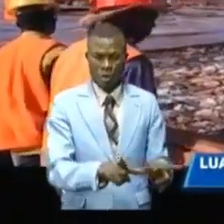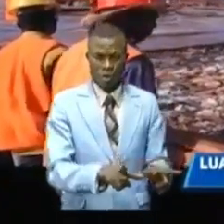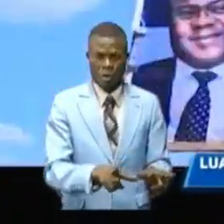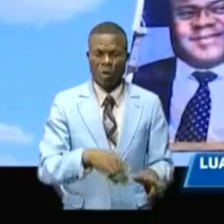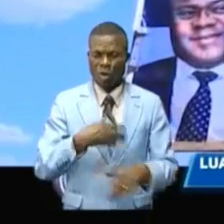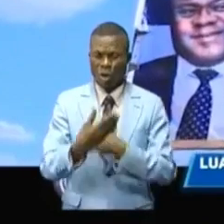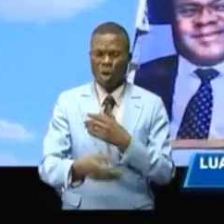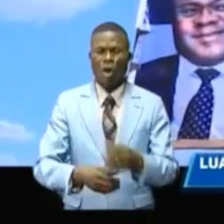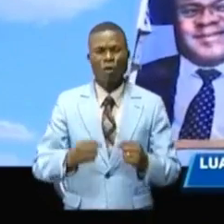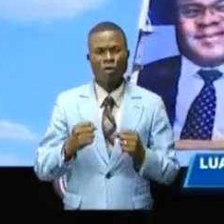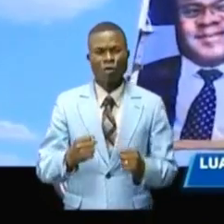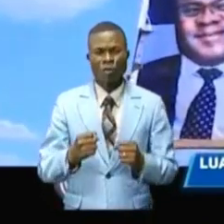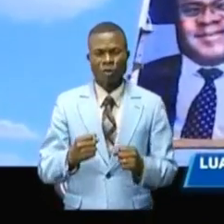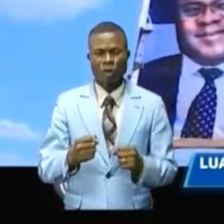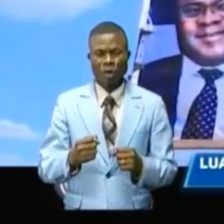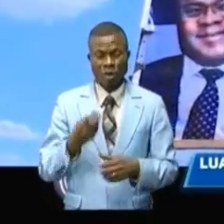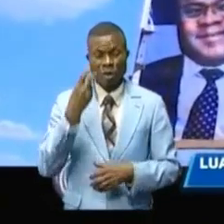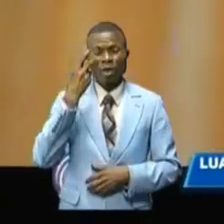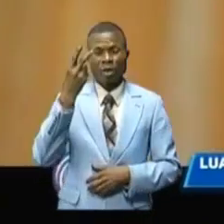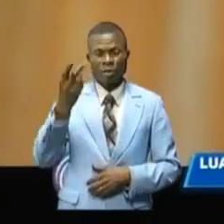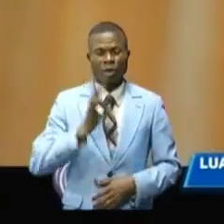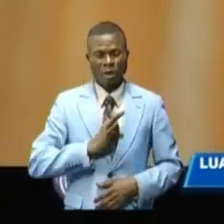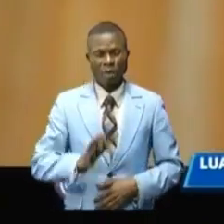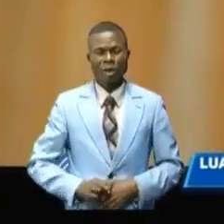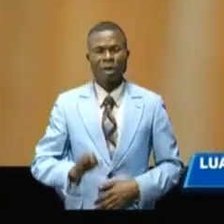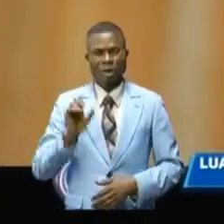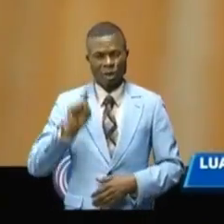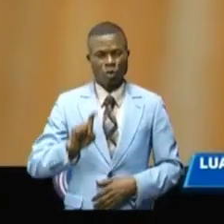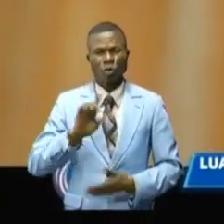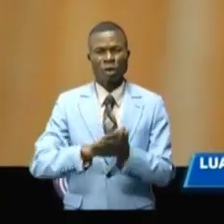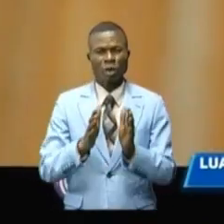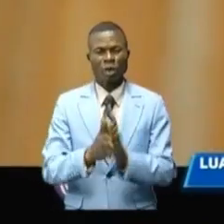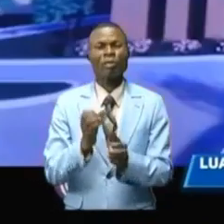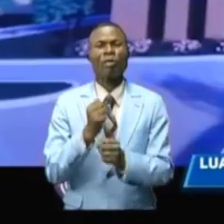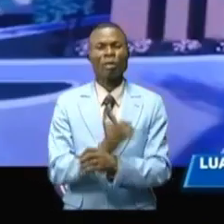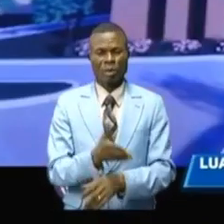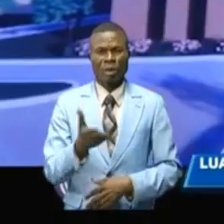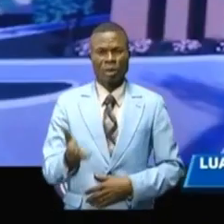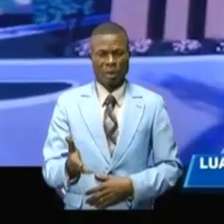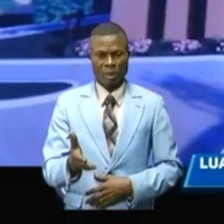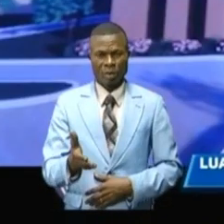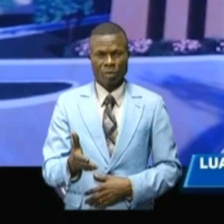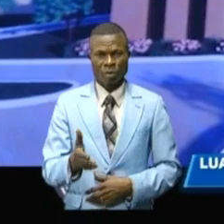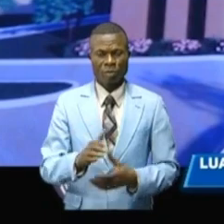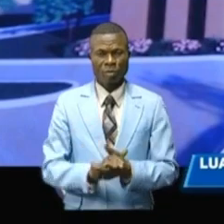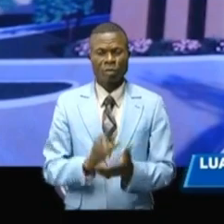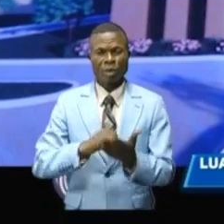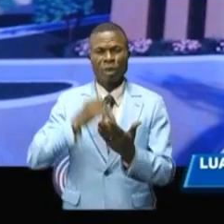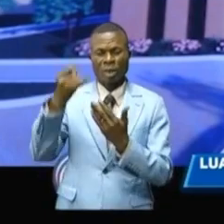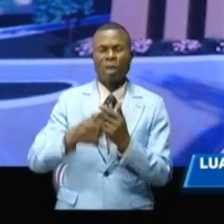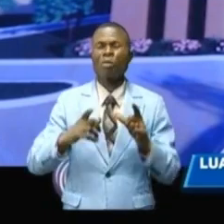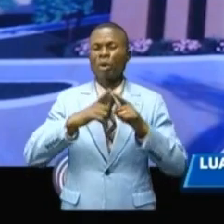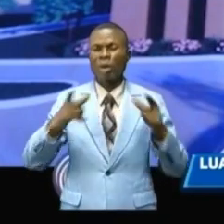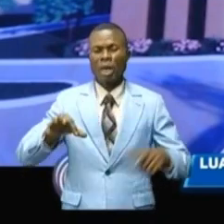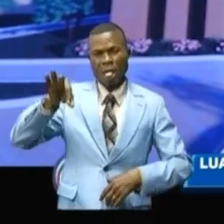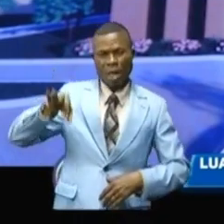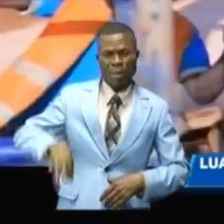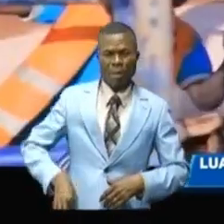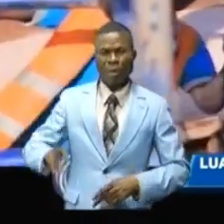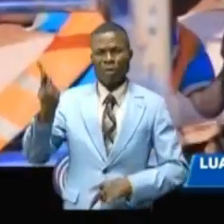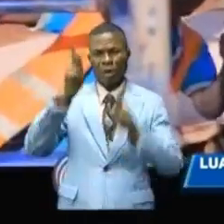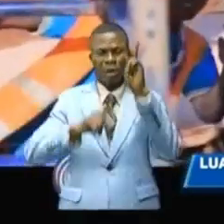au moulin pour matérialiser la vision du président Félix-Antoine Tshisekedi. Des grands projets pour le bien-être de la